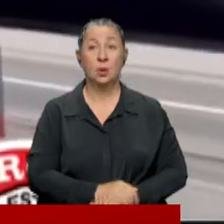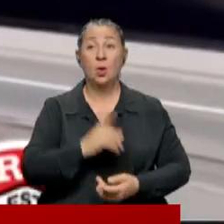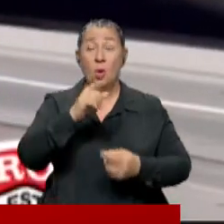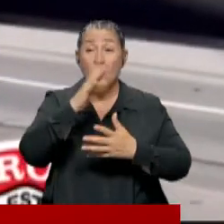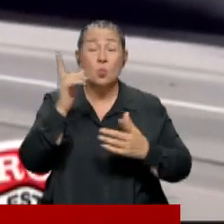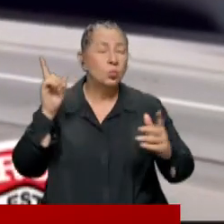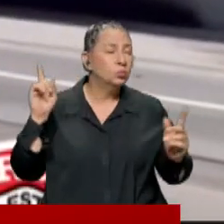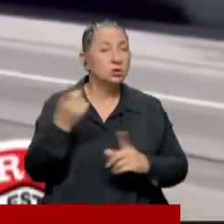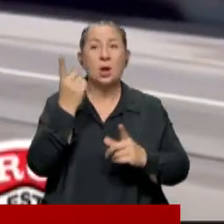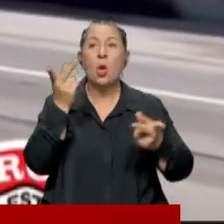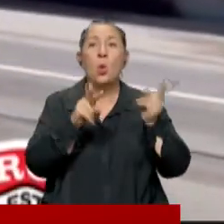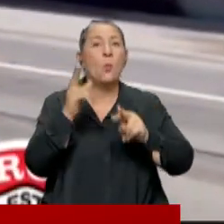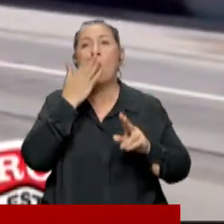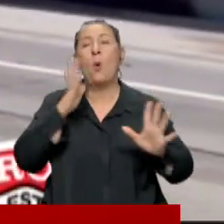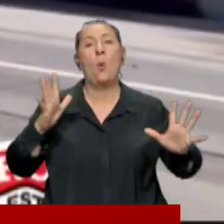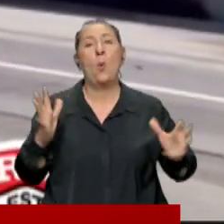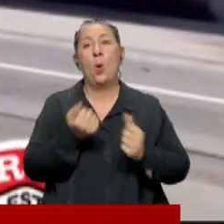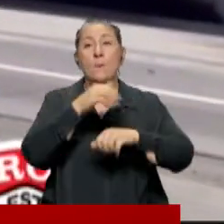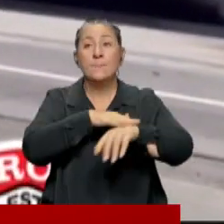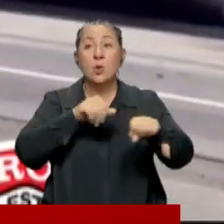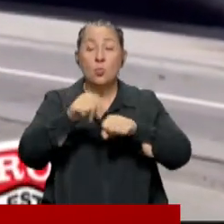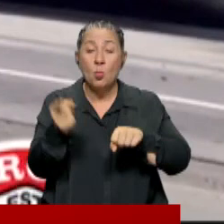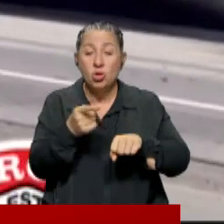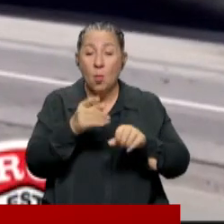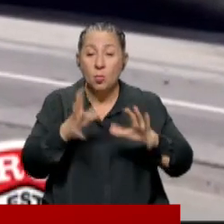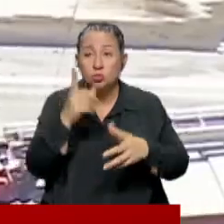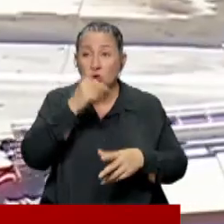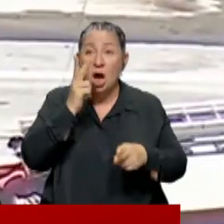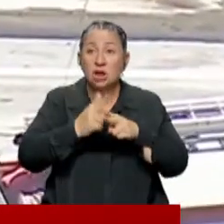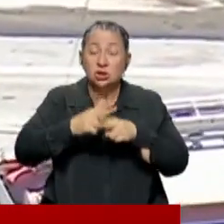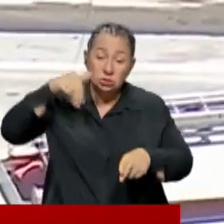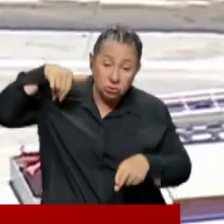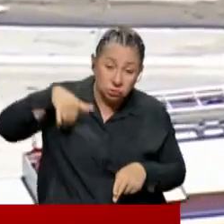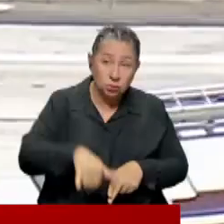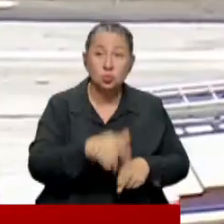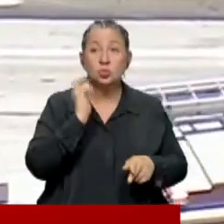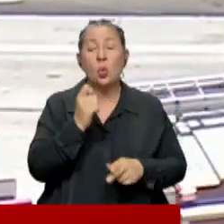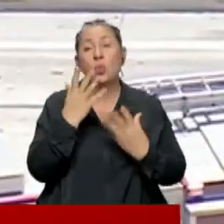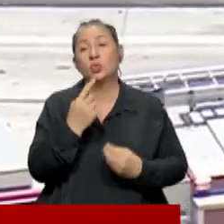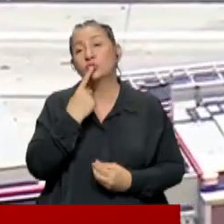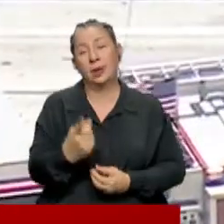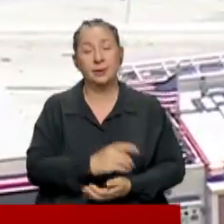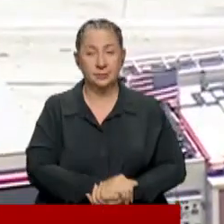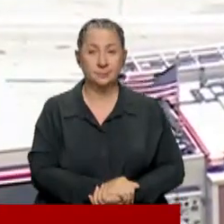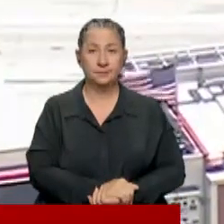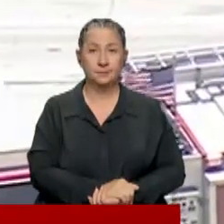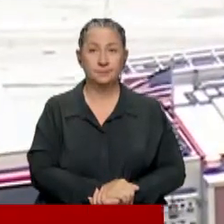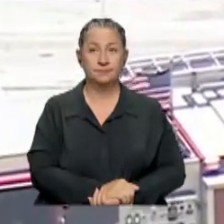Olayda mucize eseri can kaybı yaşanmadı. Pilot motor arızası nedeniyle acil iniş yapmak zorunda kaldığını söyledi.